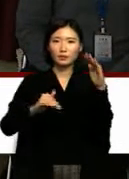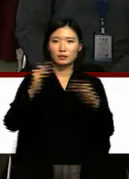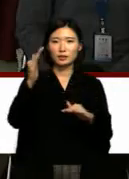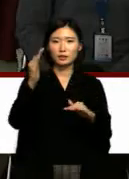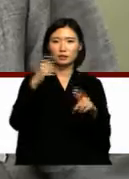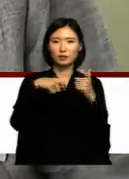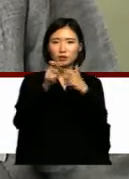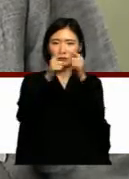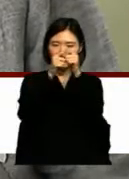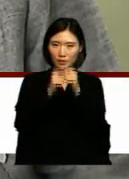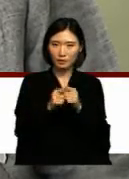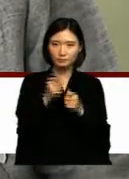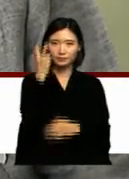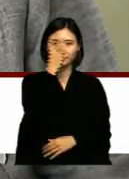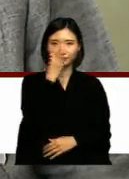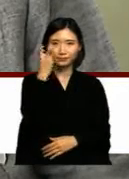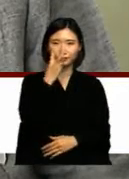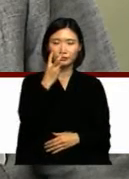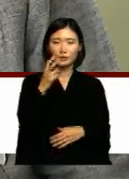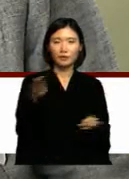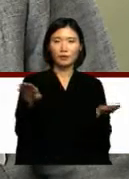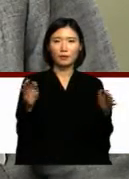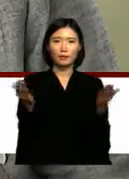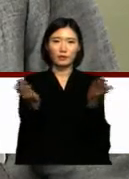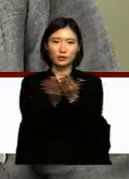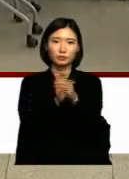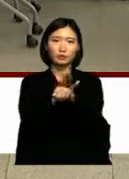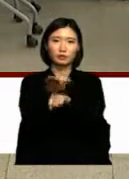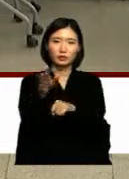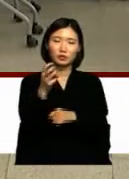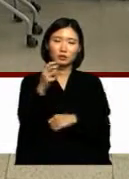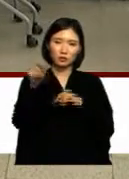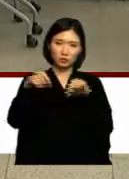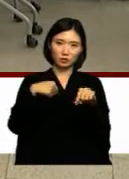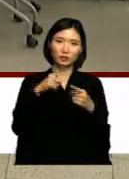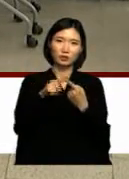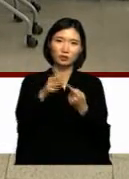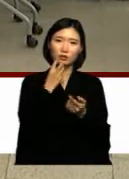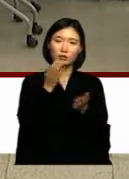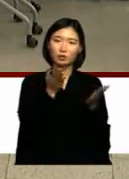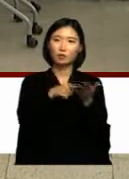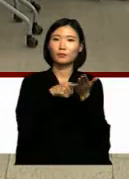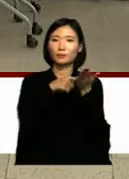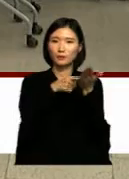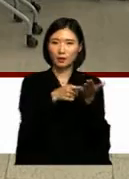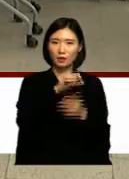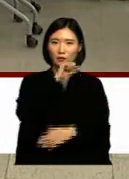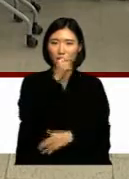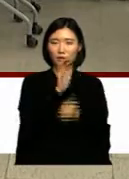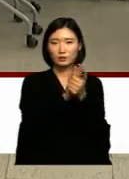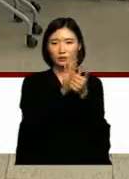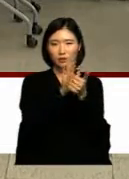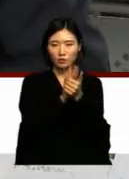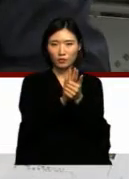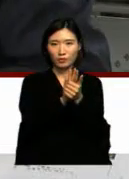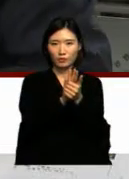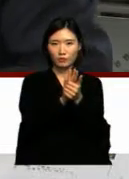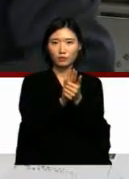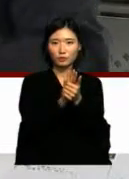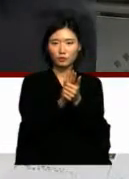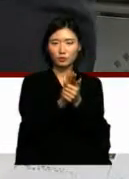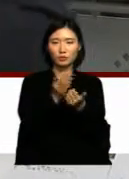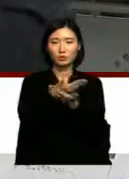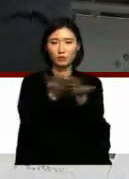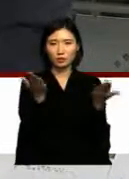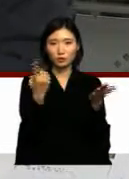좀더 세밀하게 살펴보고 거기에 맞춤형 정책을 경기도가 제안도 하고 또 예산 지원되는 것은 예산으로도 지원할